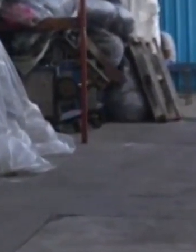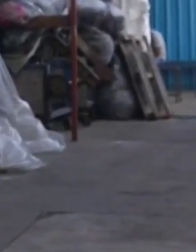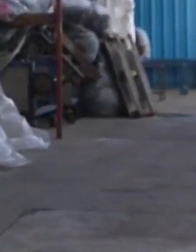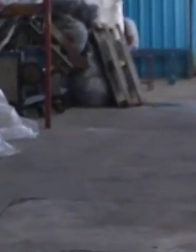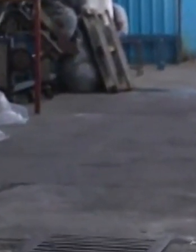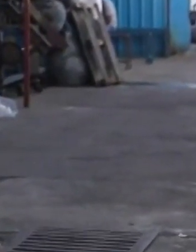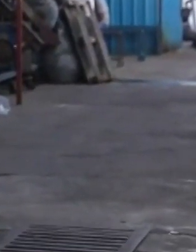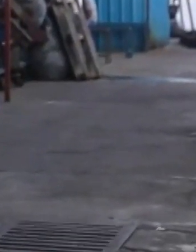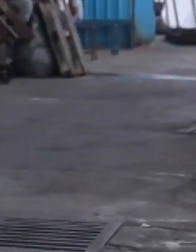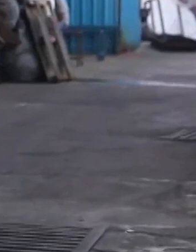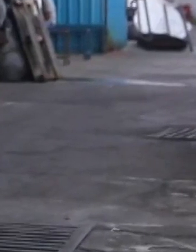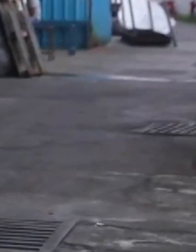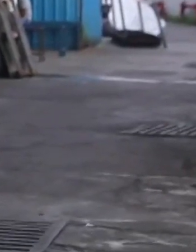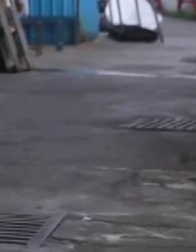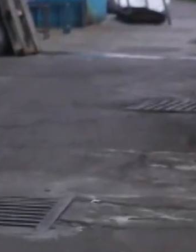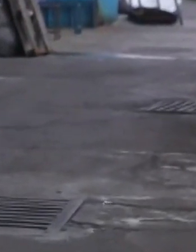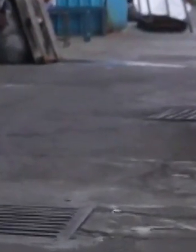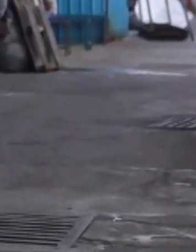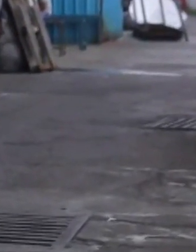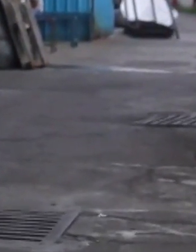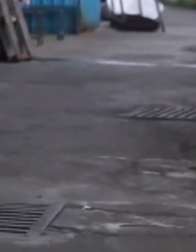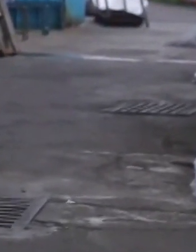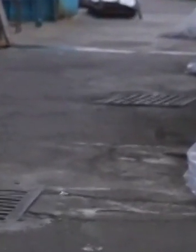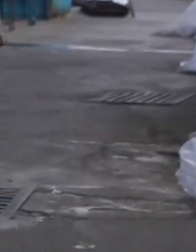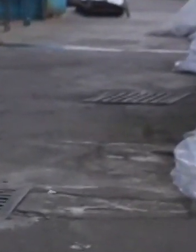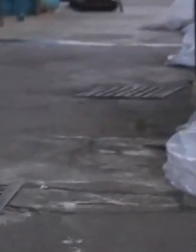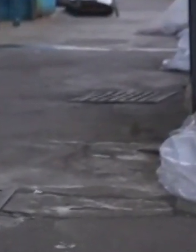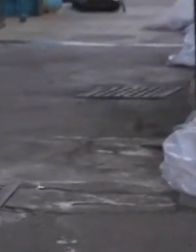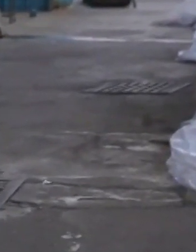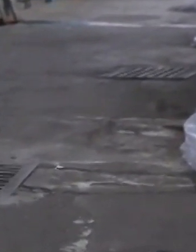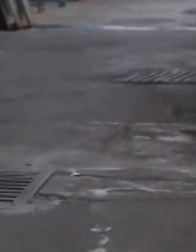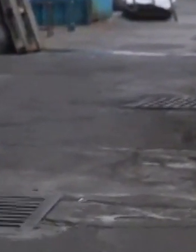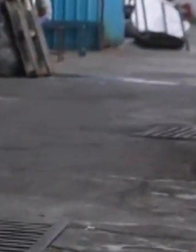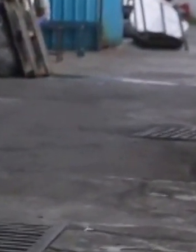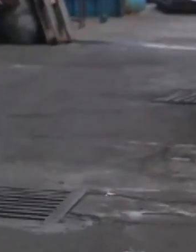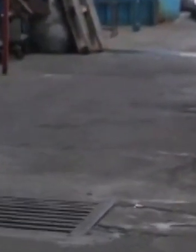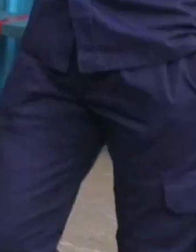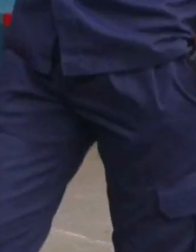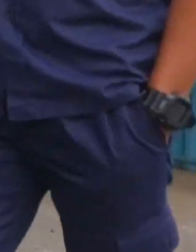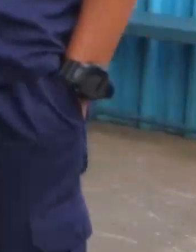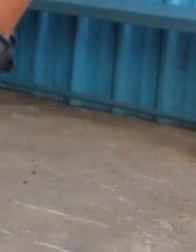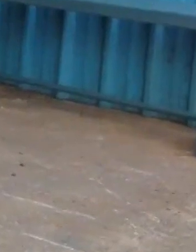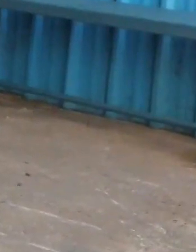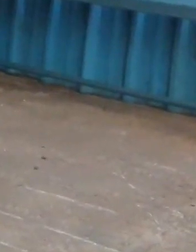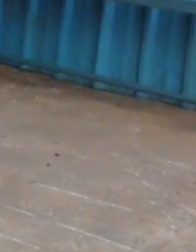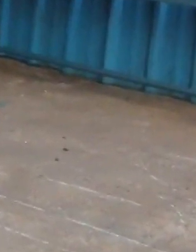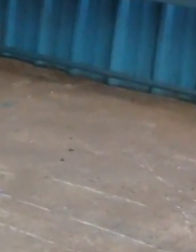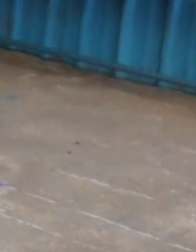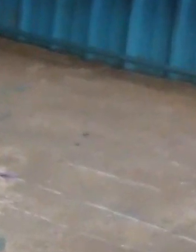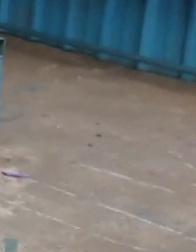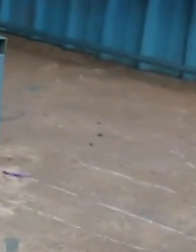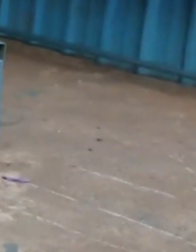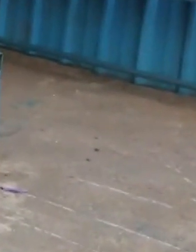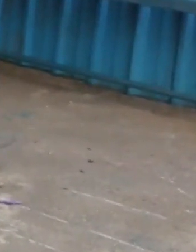12150 pembangunan Afra kuat penginapan di bawah tanpa 6th dibuat oleh majikan dan penyedih penginapan berpusat yang